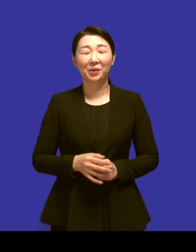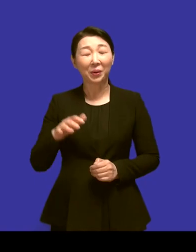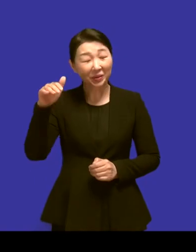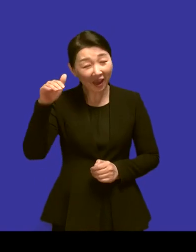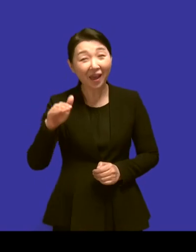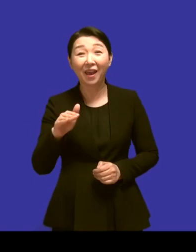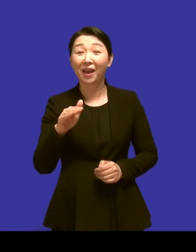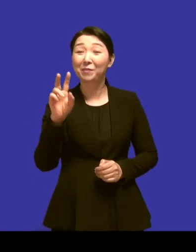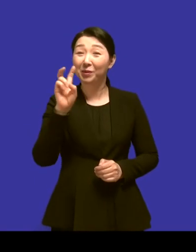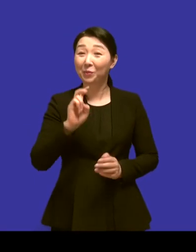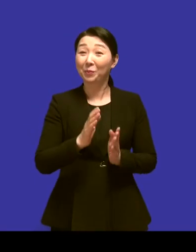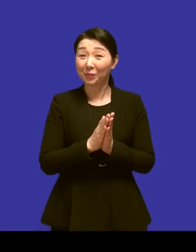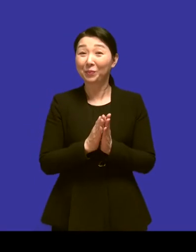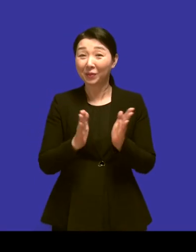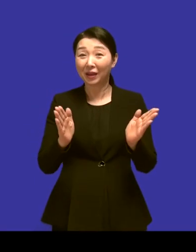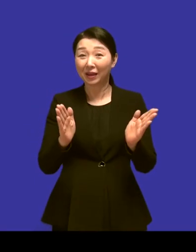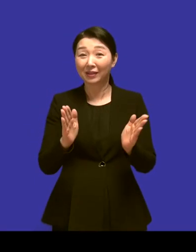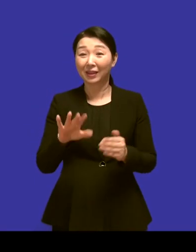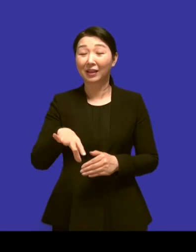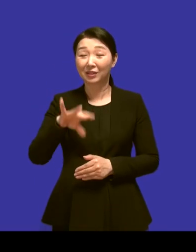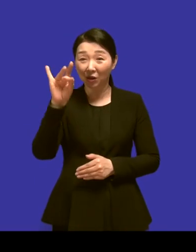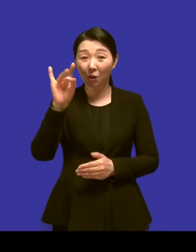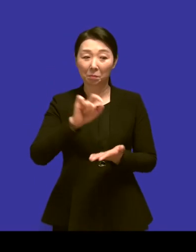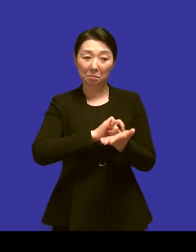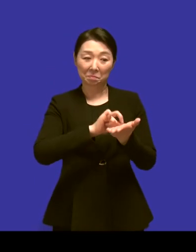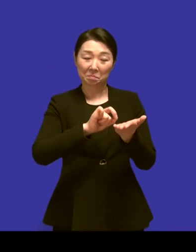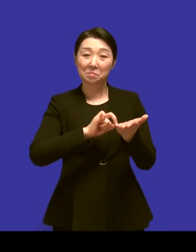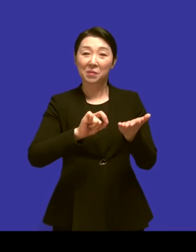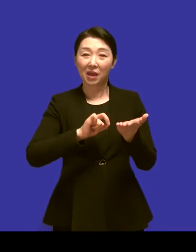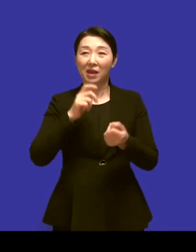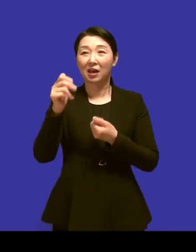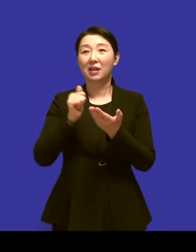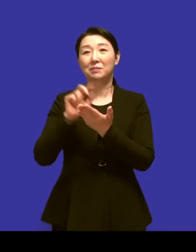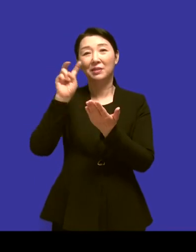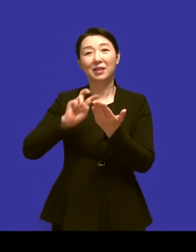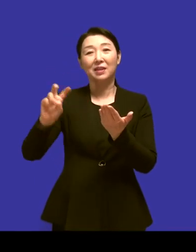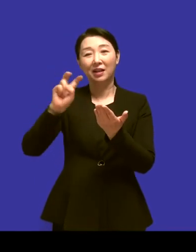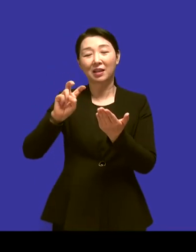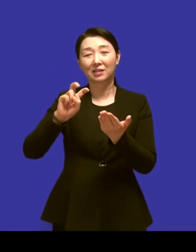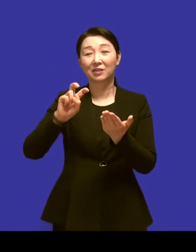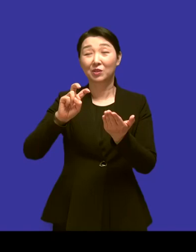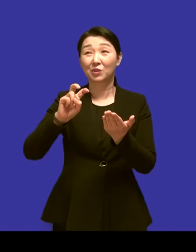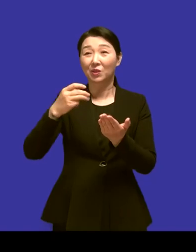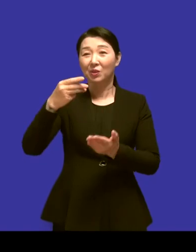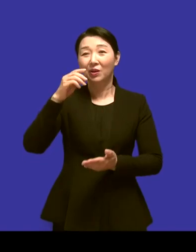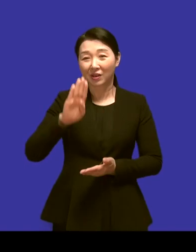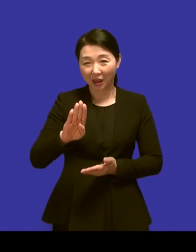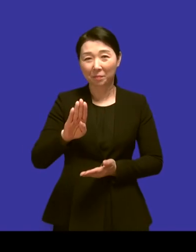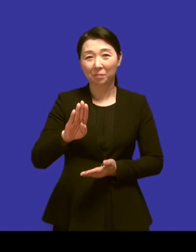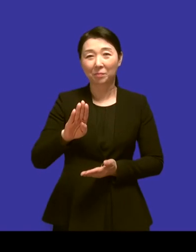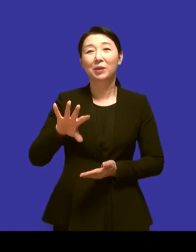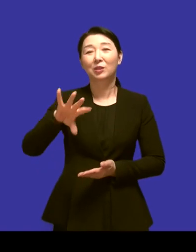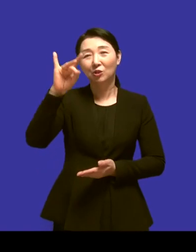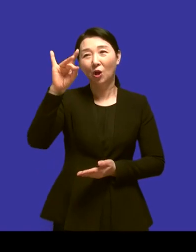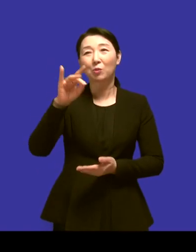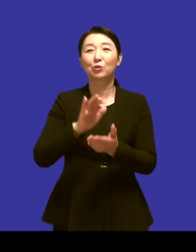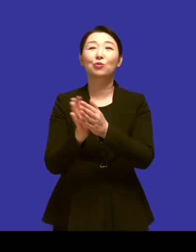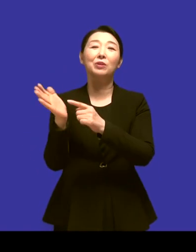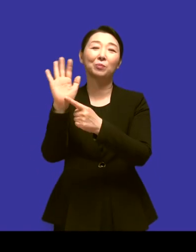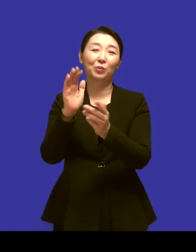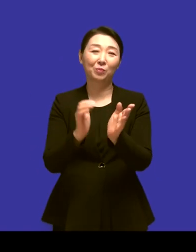이러면서 이제 했어요. 제가 썼던 그 첫 랩을 이제 하나님 찬양하는 랩을 이제 딱 그 무대에서 친구들에게 보여줄 수